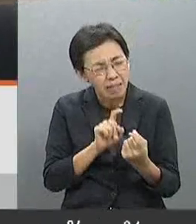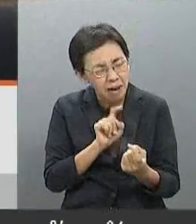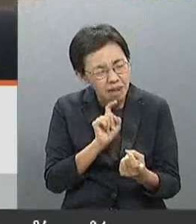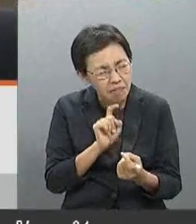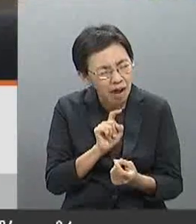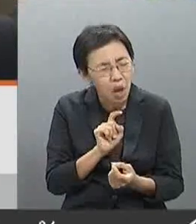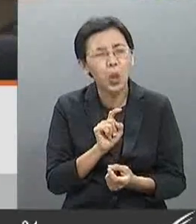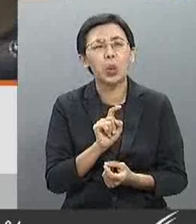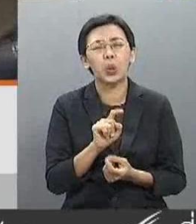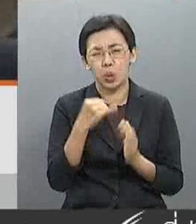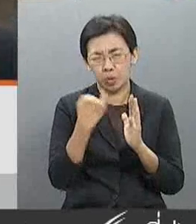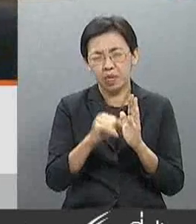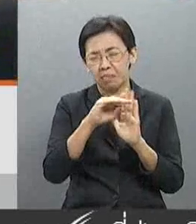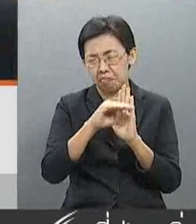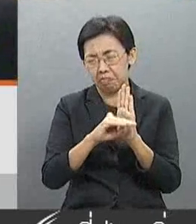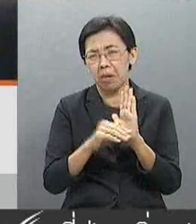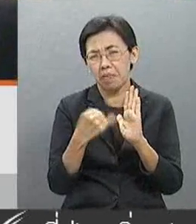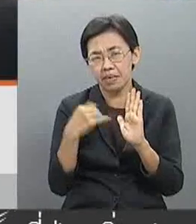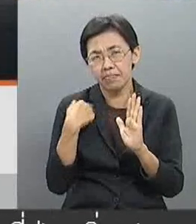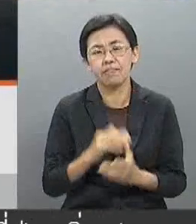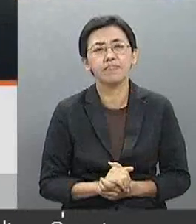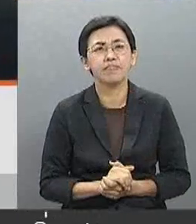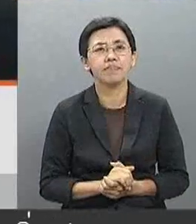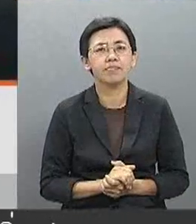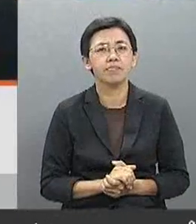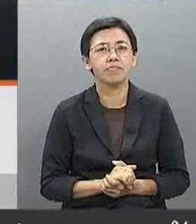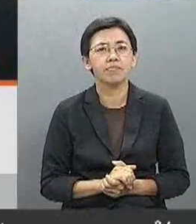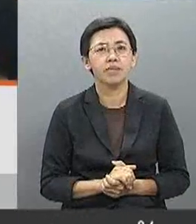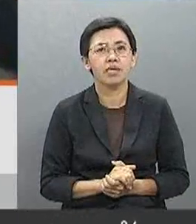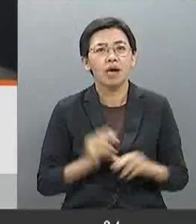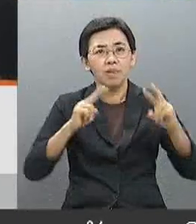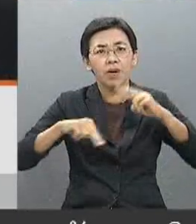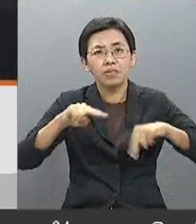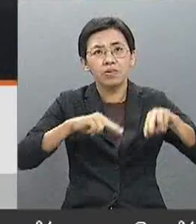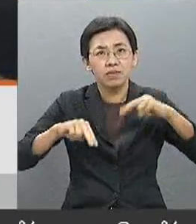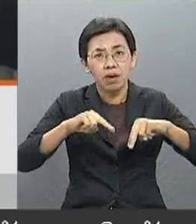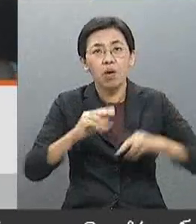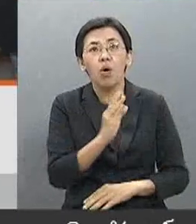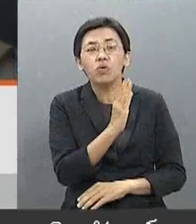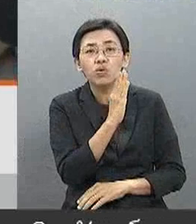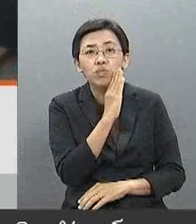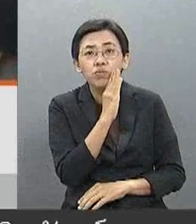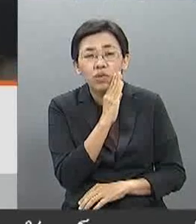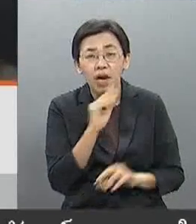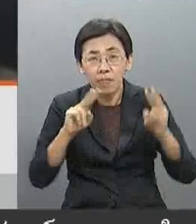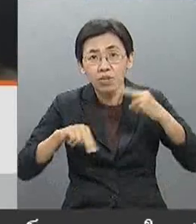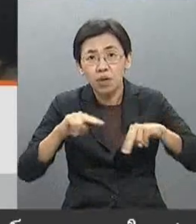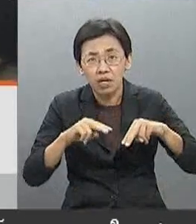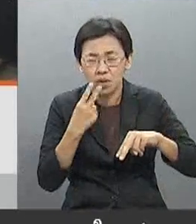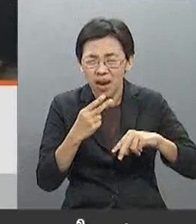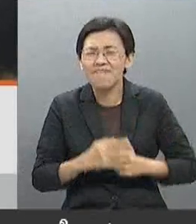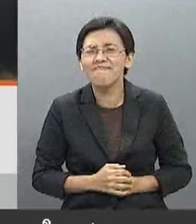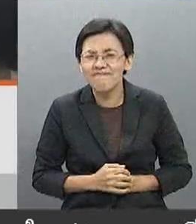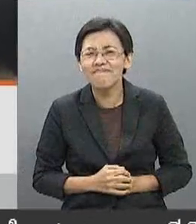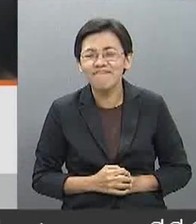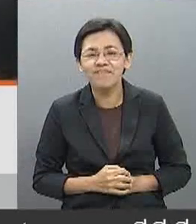า ครับแน่นอนครับเมื่อตรวจสอบแล้วโดยเบื้องต้นถ้าเบื้องต้นเราดูเห็นว่าน่าจะเป็นการฝ่าฝืนข้อกำหนด